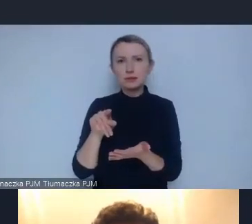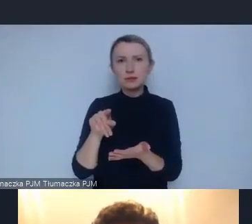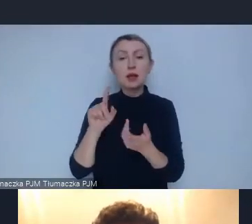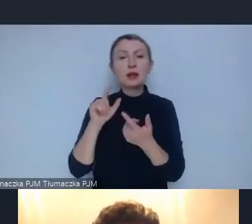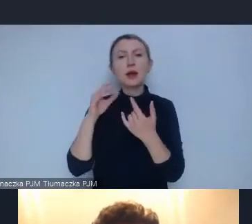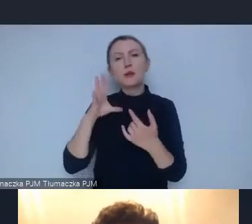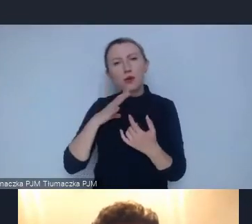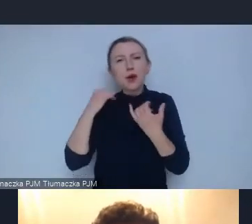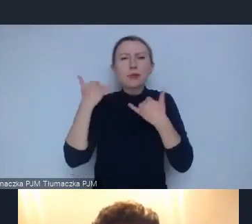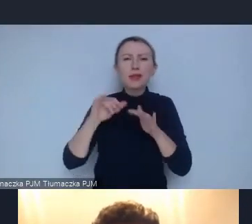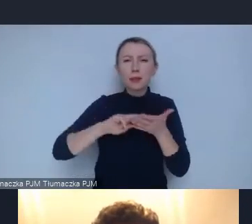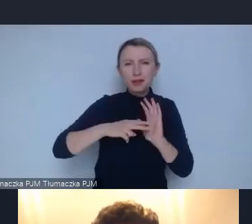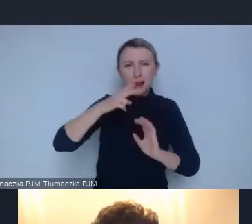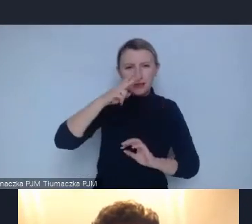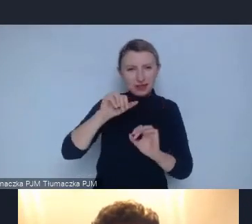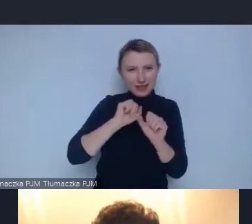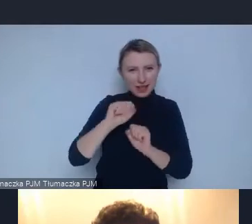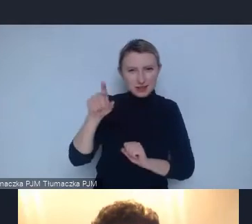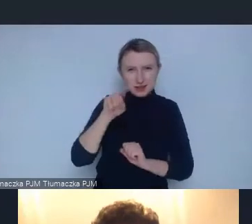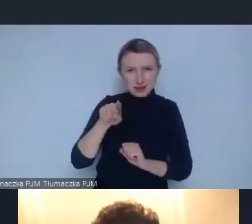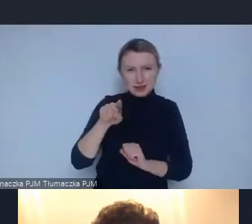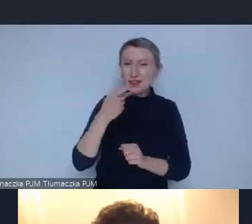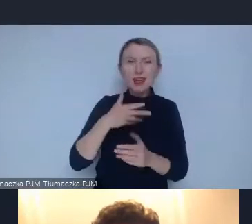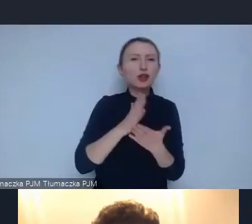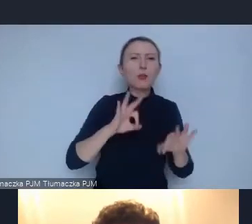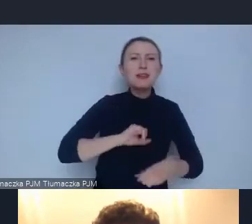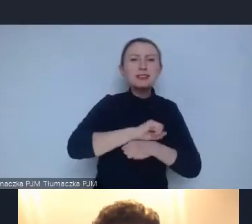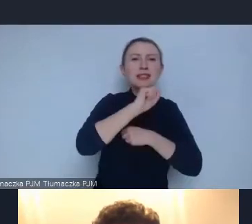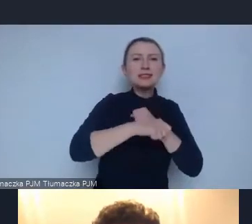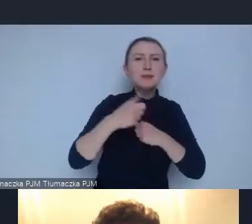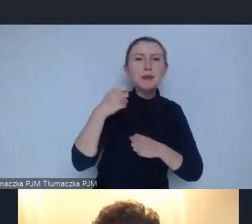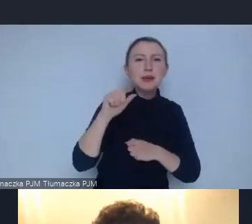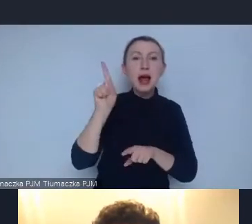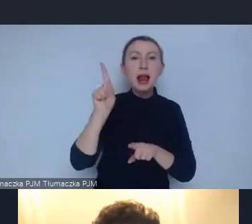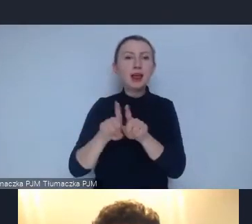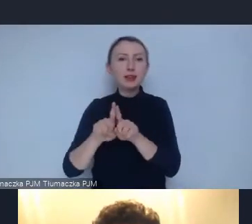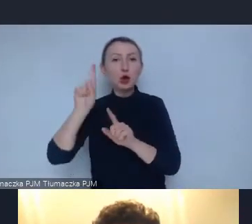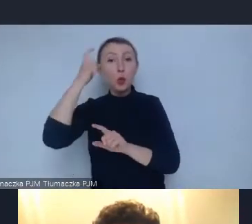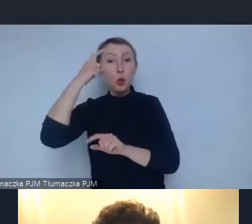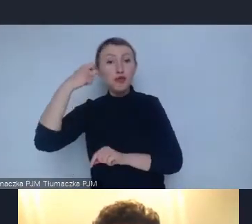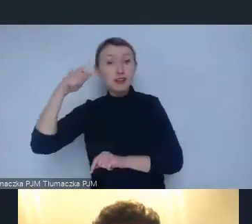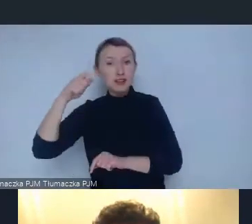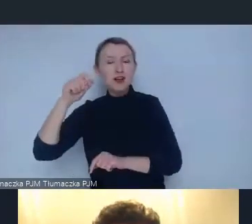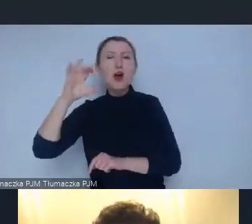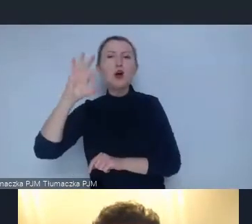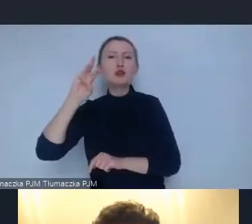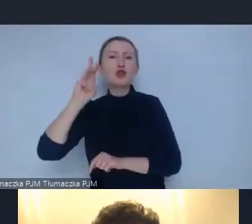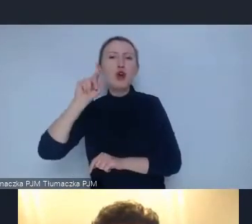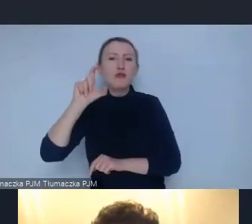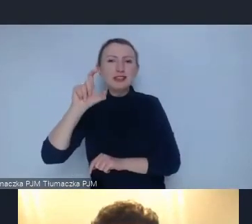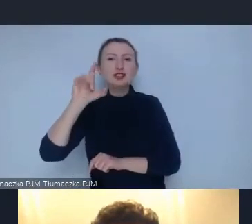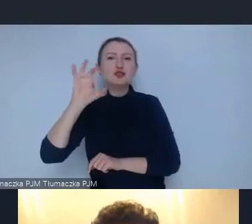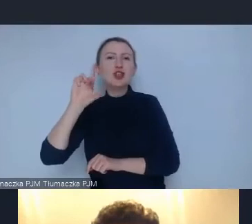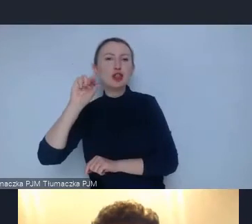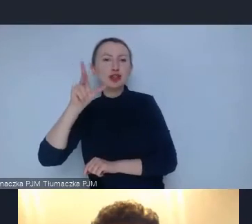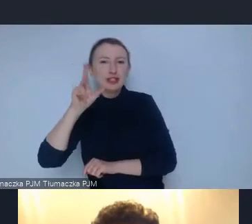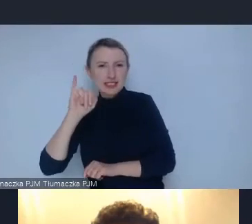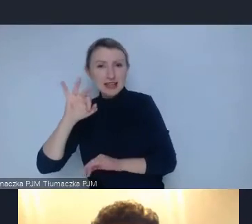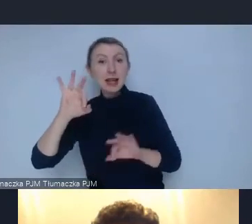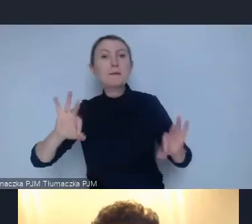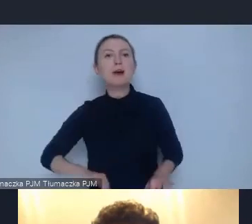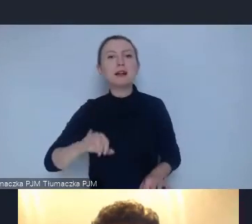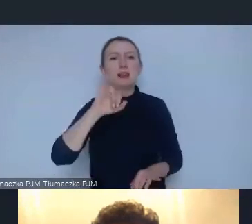jest z nami nie tylko pan zastępca prezydenta, ale także główny prezydent Ostrowca Świętokrzyskiego, pan Jarosław